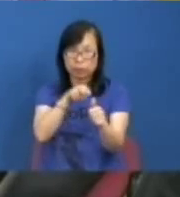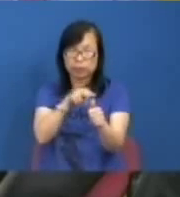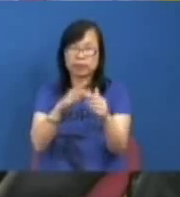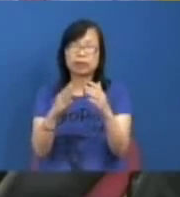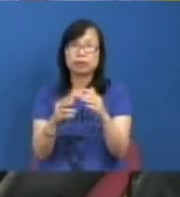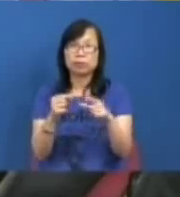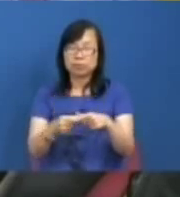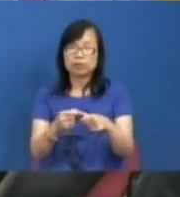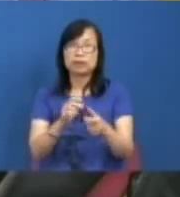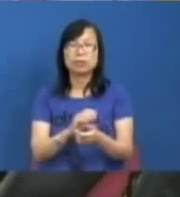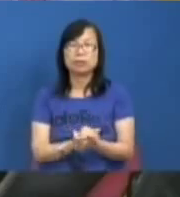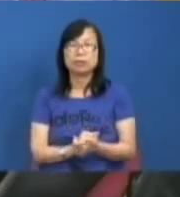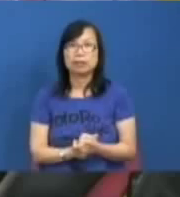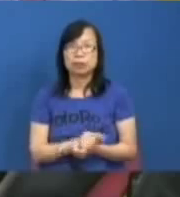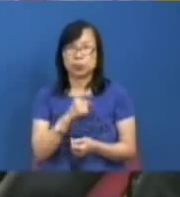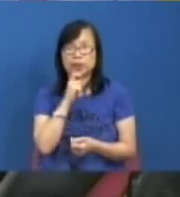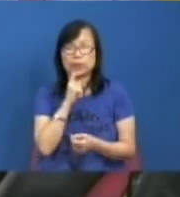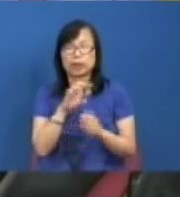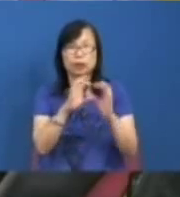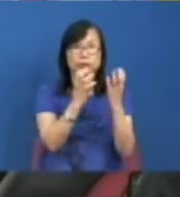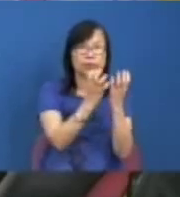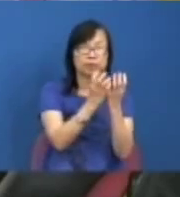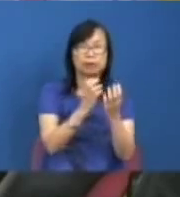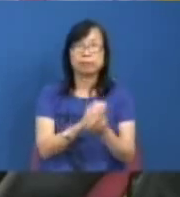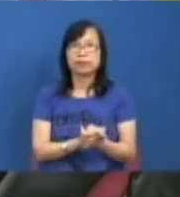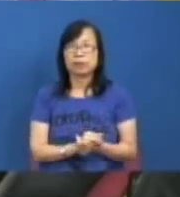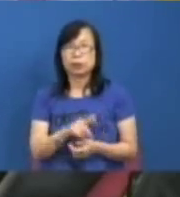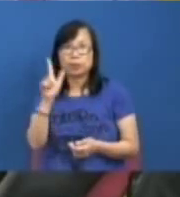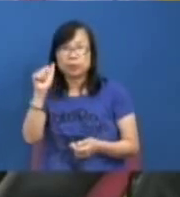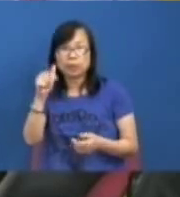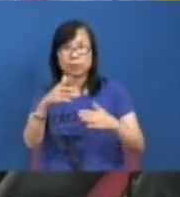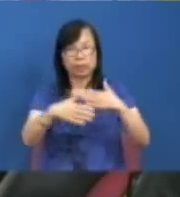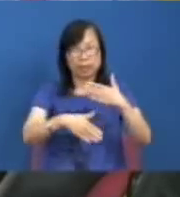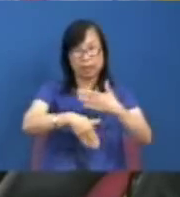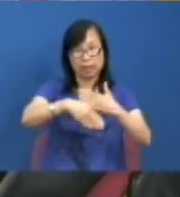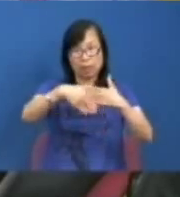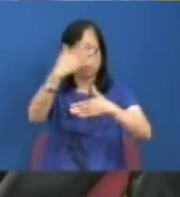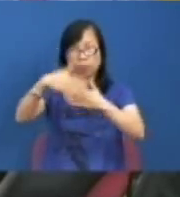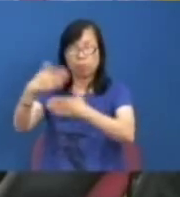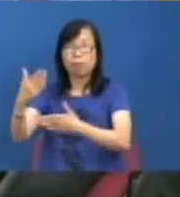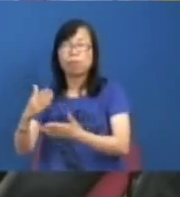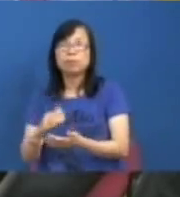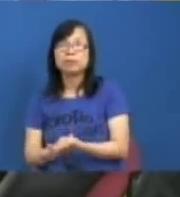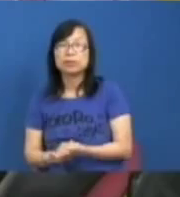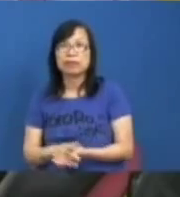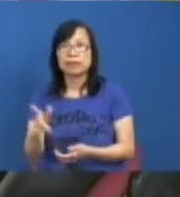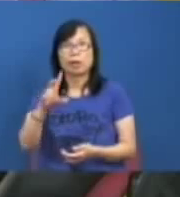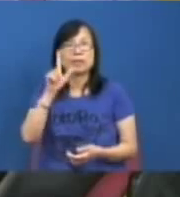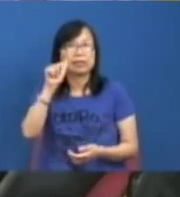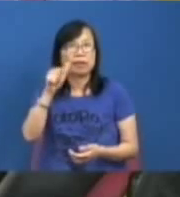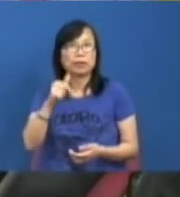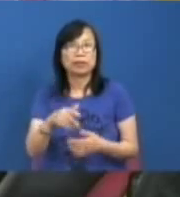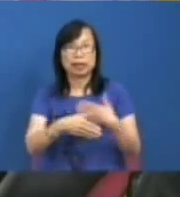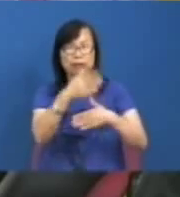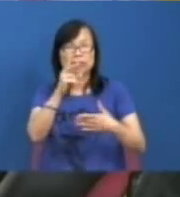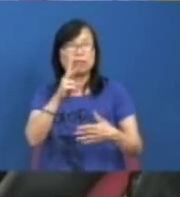苑係有呢個組織嘅，咁可能有啲再舊啲嘅樓。冇啦，佢可能唐樓得幾層，